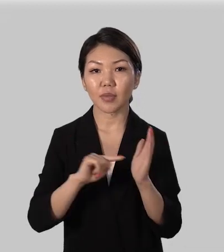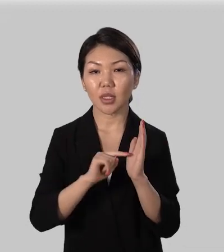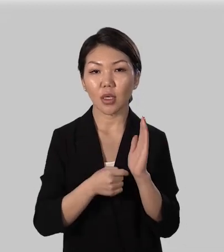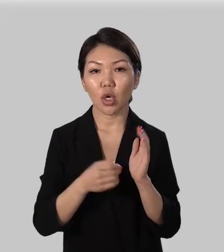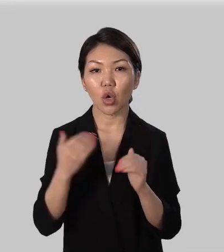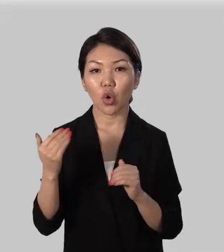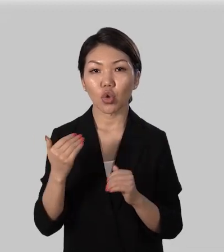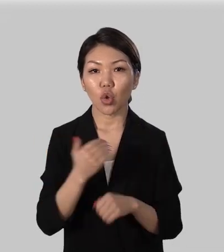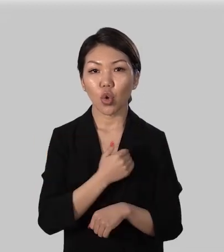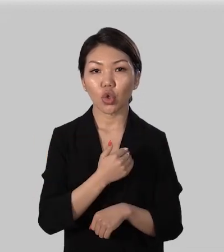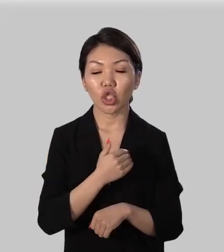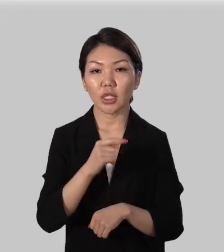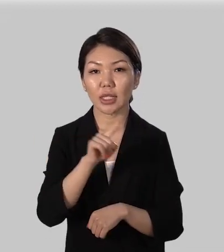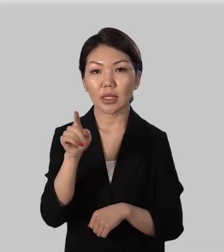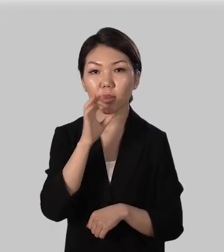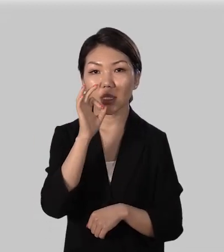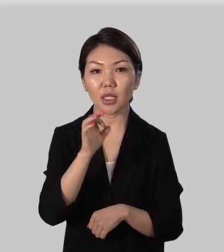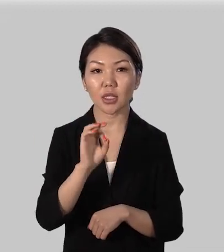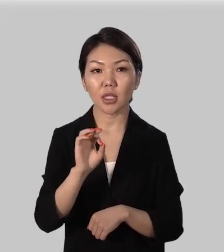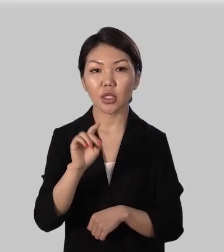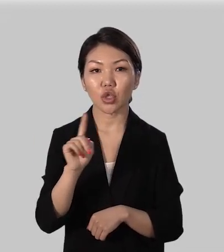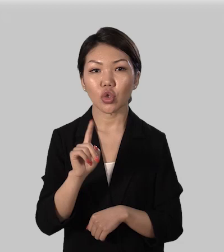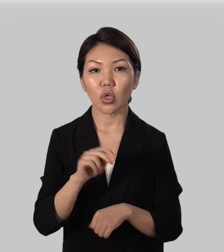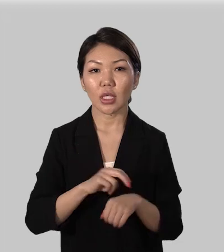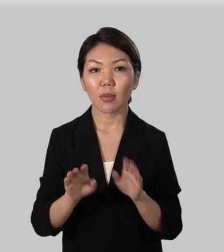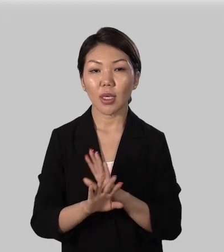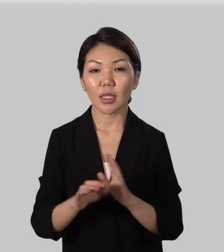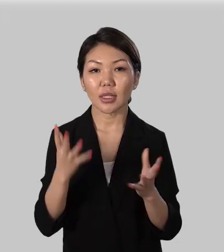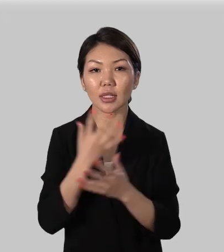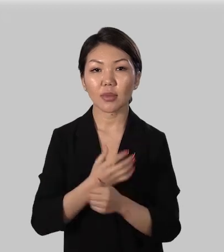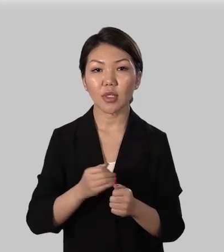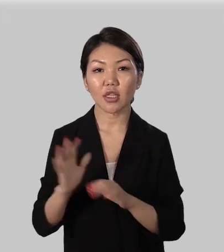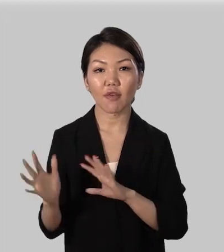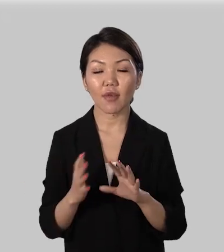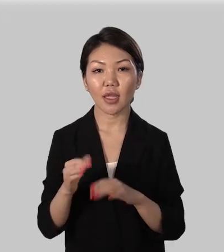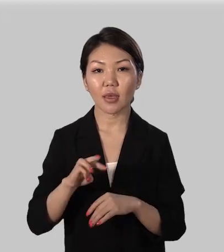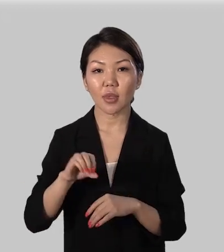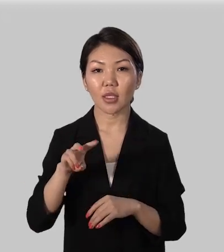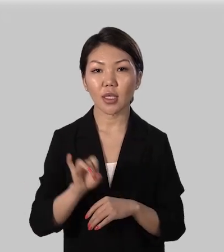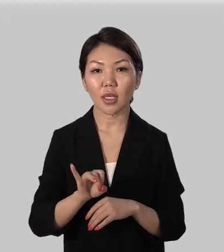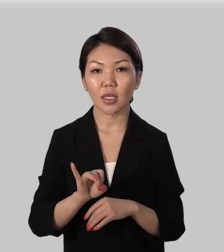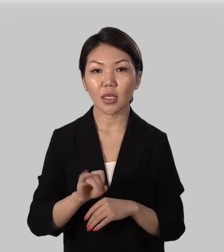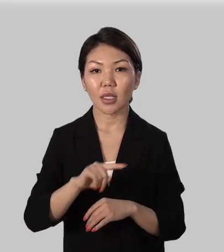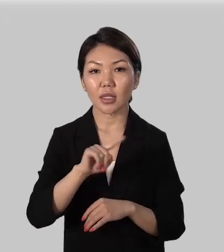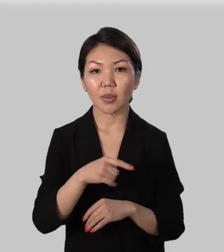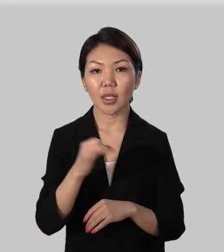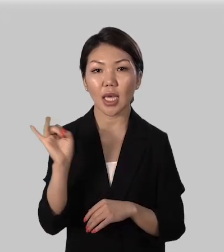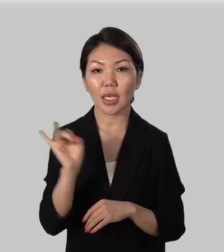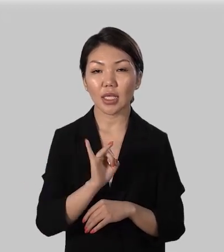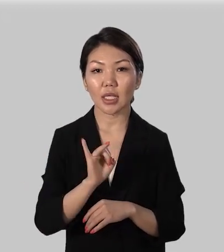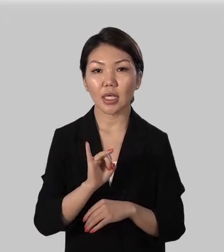, ветра , метели , и призывает их тоже не робеть